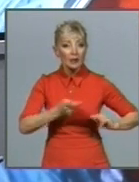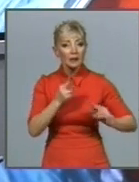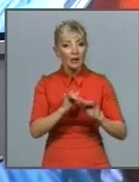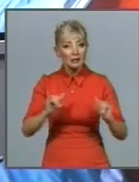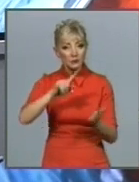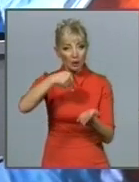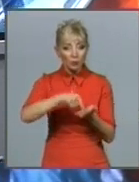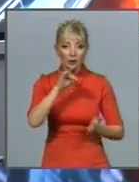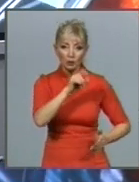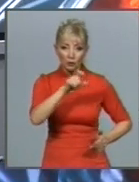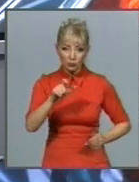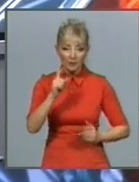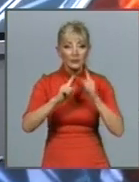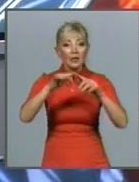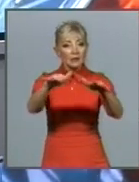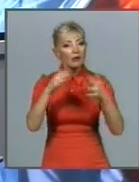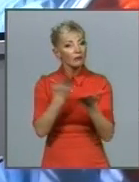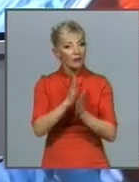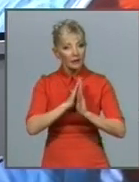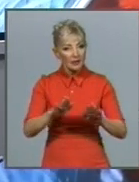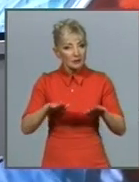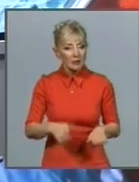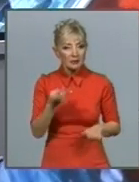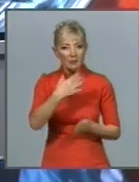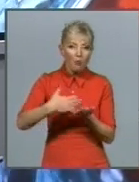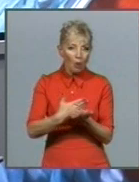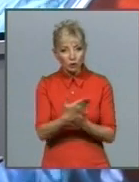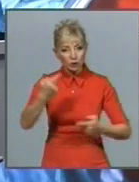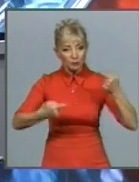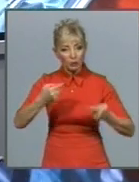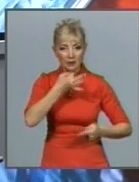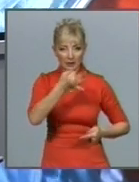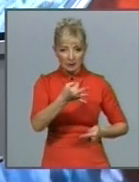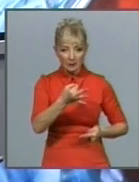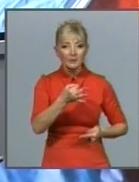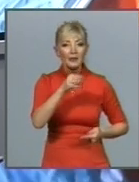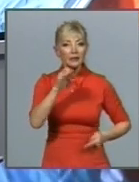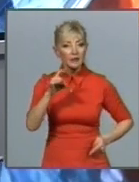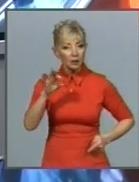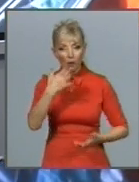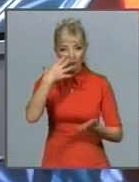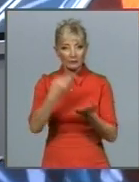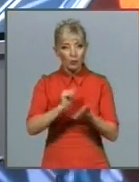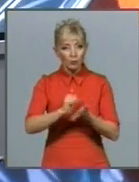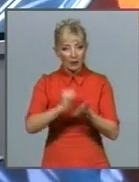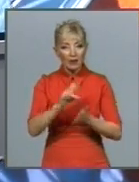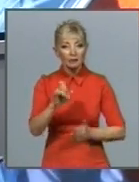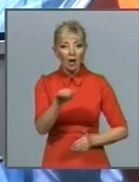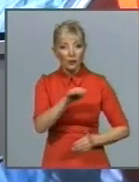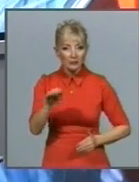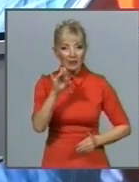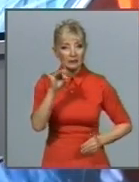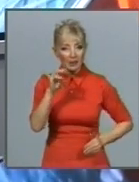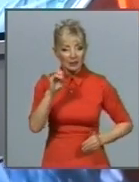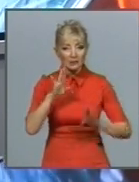його жителів. Сесійна зала не є ареною для політичних баталій, підкреслив перший віце-мер Харкова у своїй публікації на офіційній сторінці